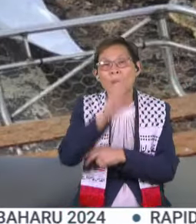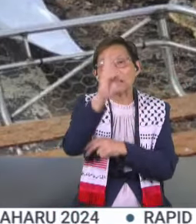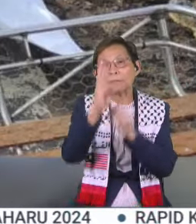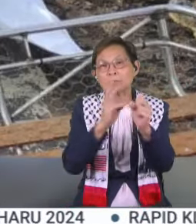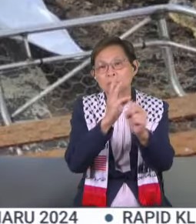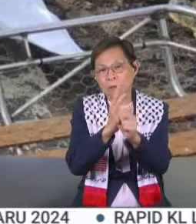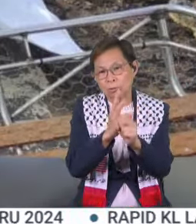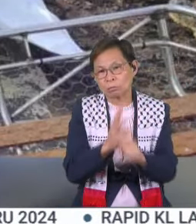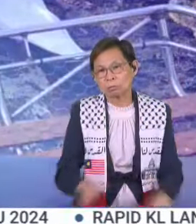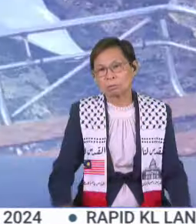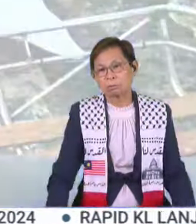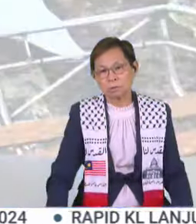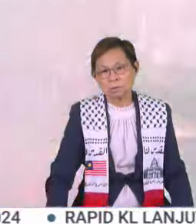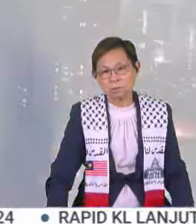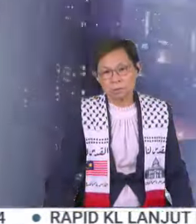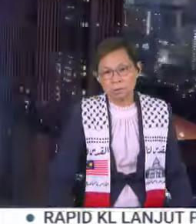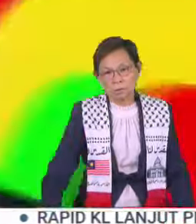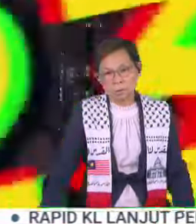6 tahun.